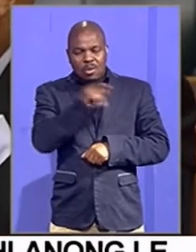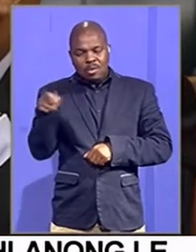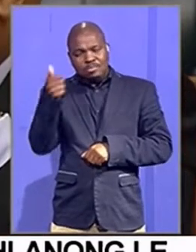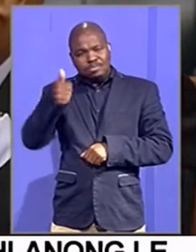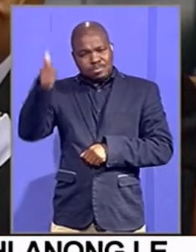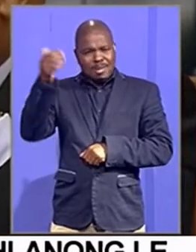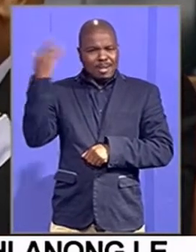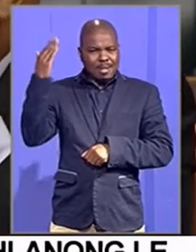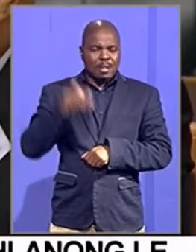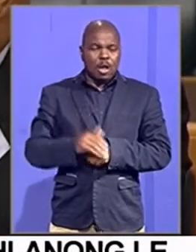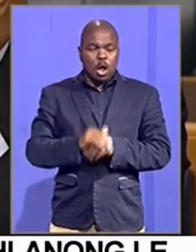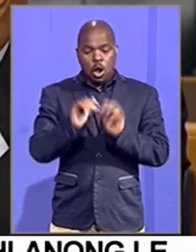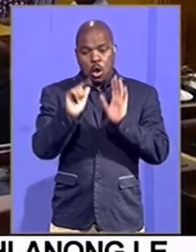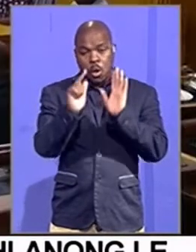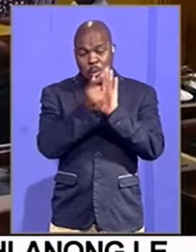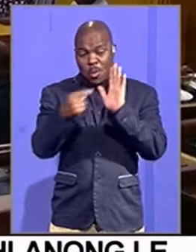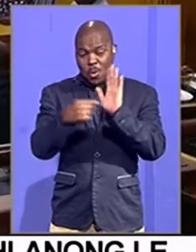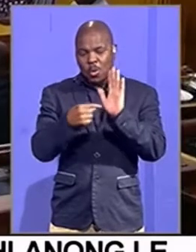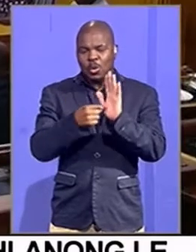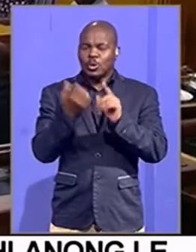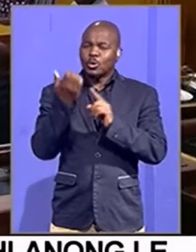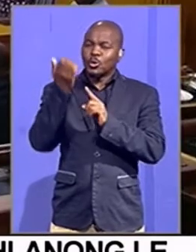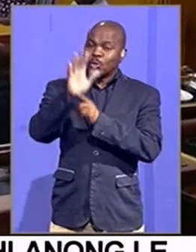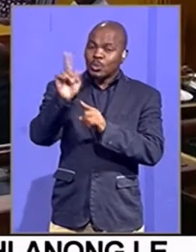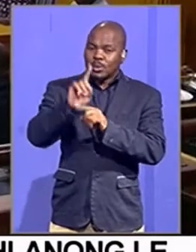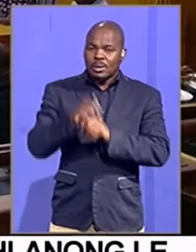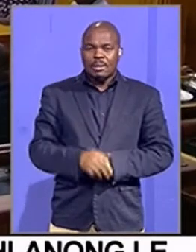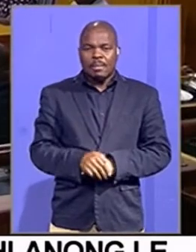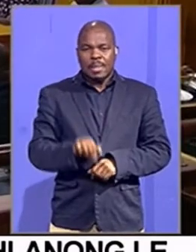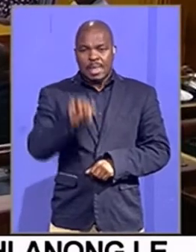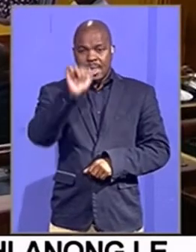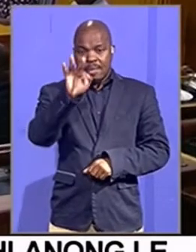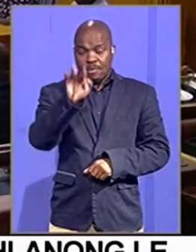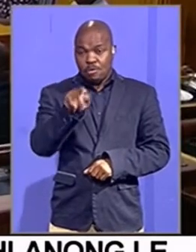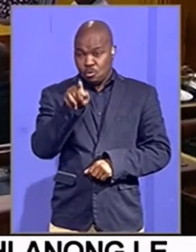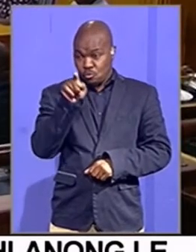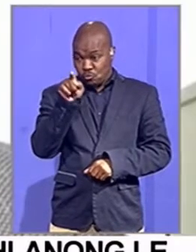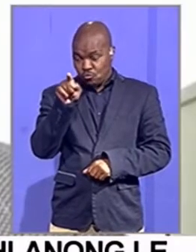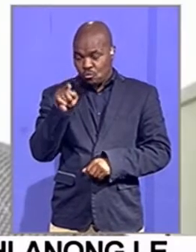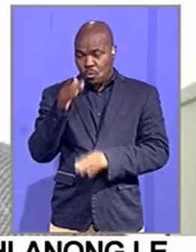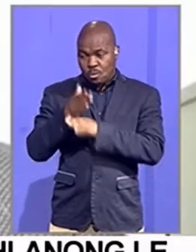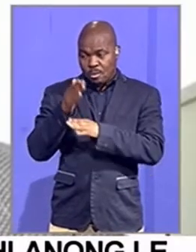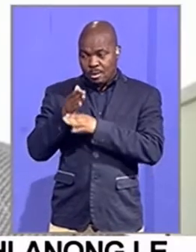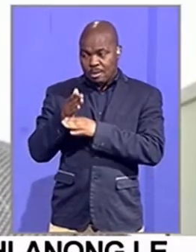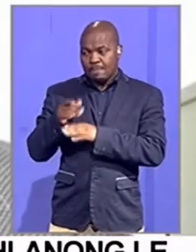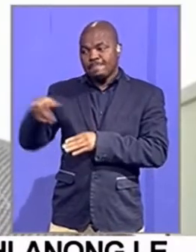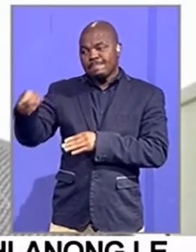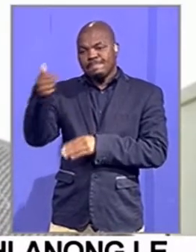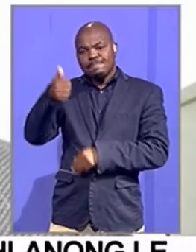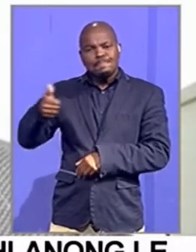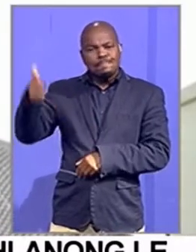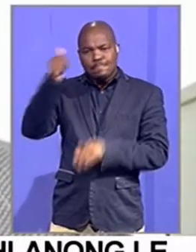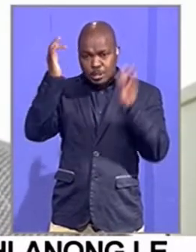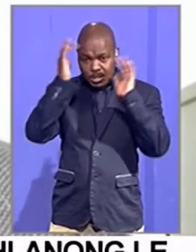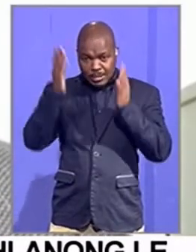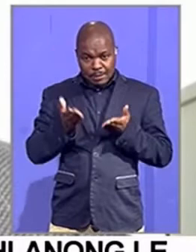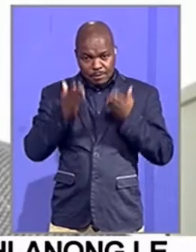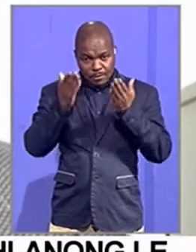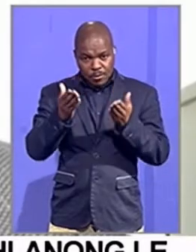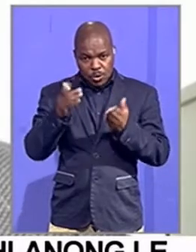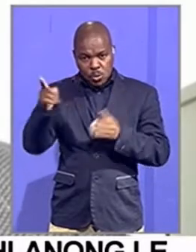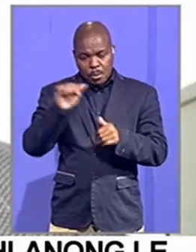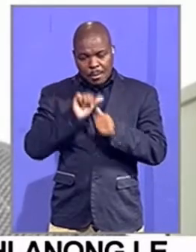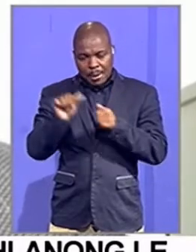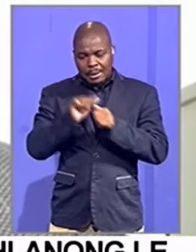ene molao ke bolelang ka no tloga o bontšha gore ge o le moetapele wa lekala la tša bohlodi o swanetše go